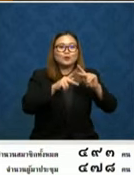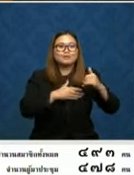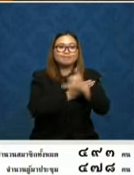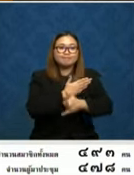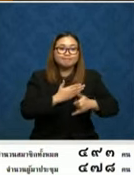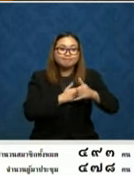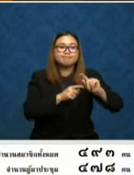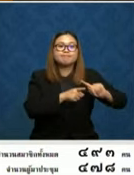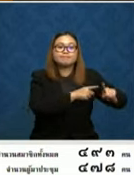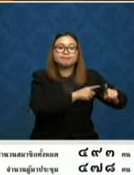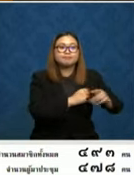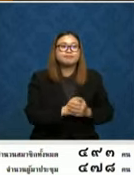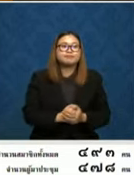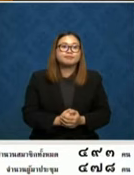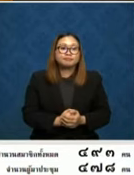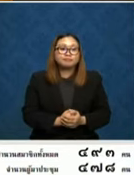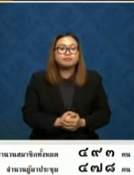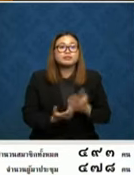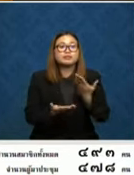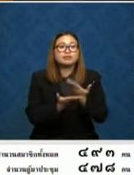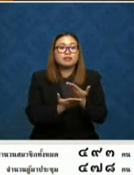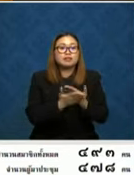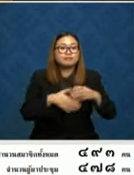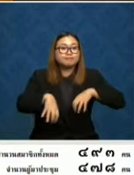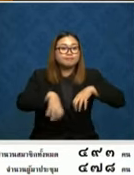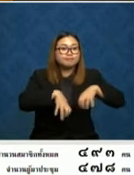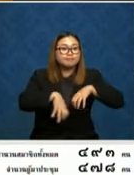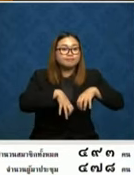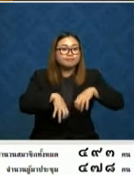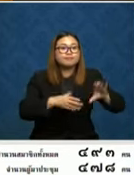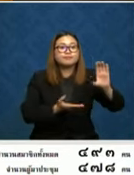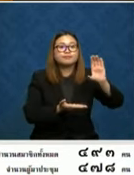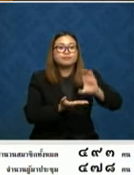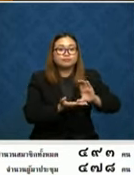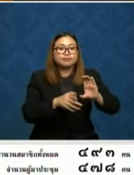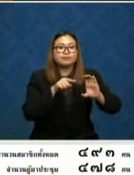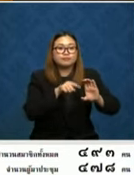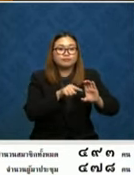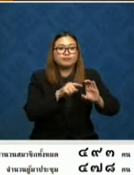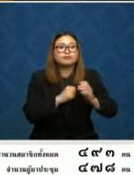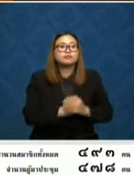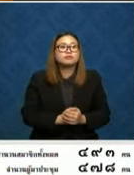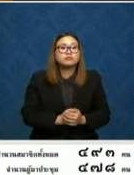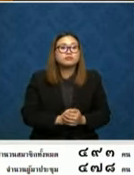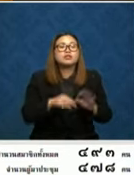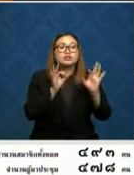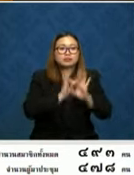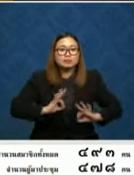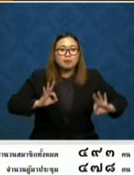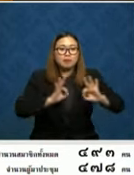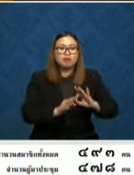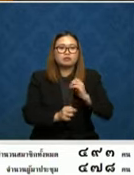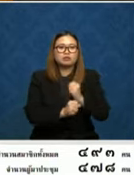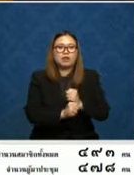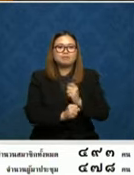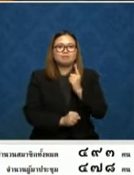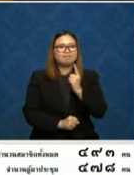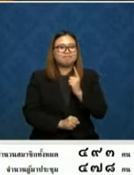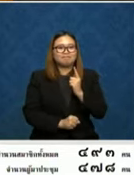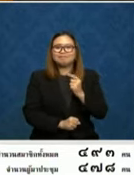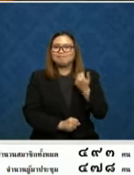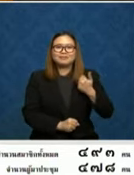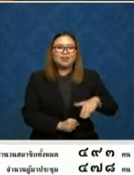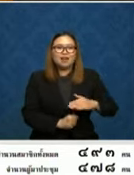ความเคารพว่านี่เป็นกลไกของการตั้งงบประมาณครับเพราะว่าภารกิจงานบางอย่างเนี่ยมันต้องบูรณาการร่วมกันในหลายๆฝ่ายแต่